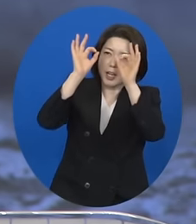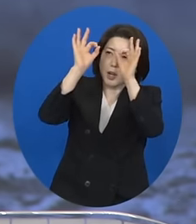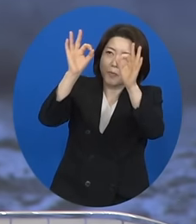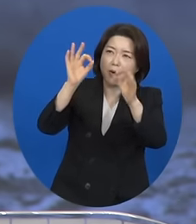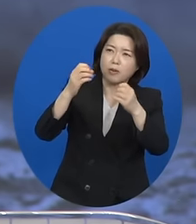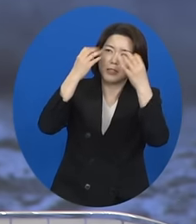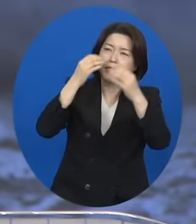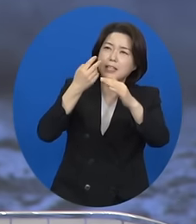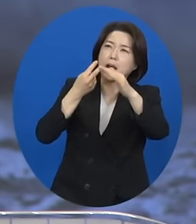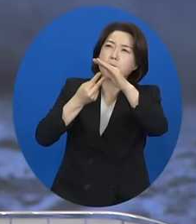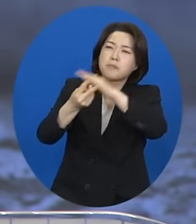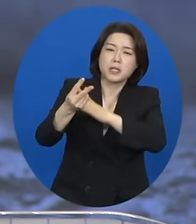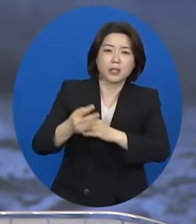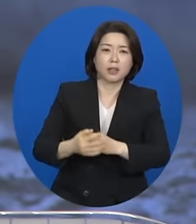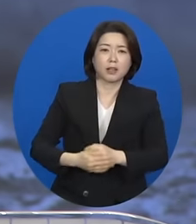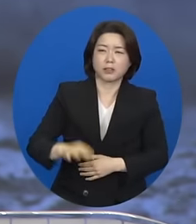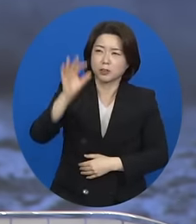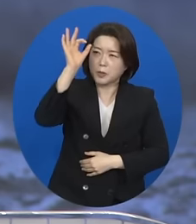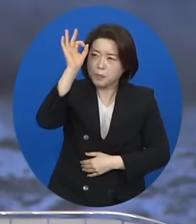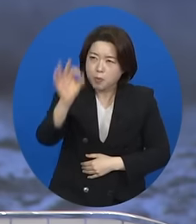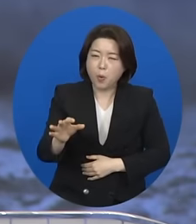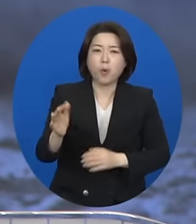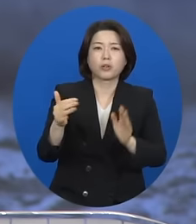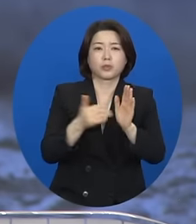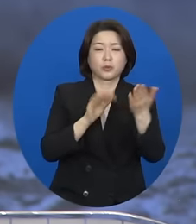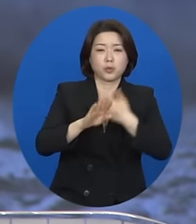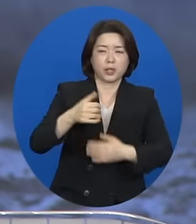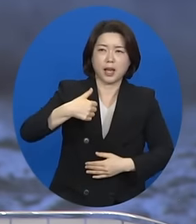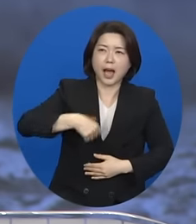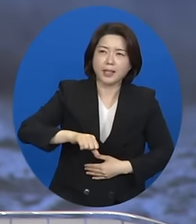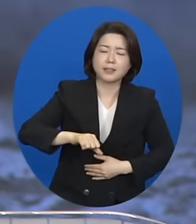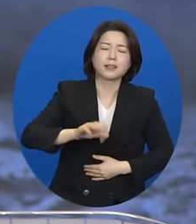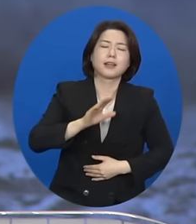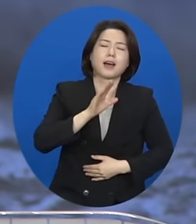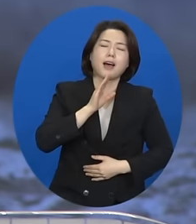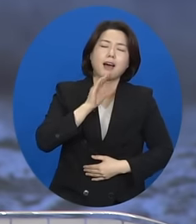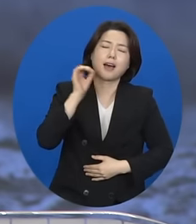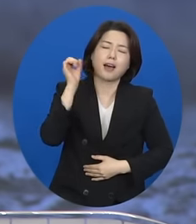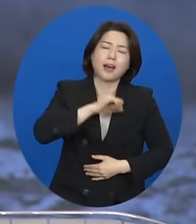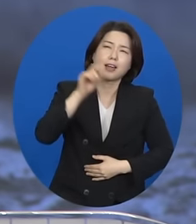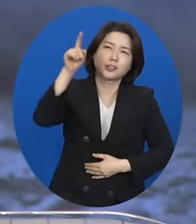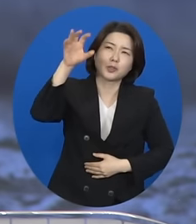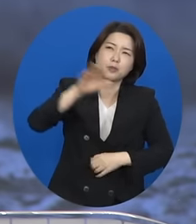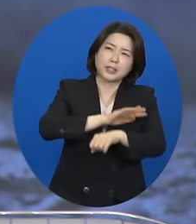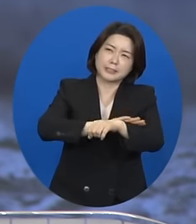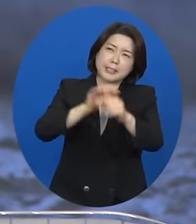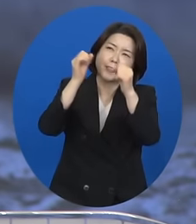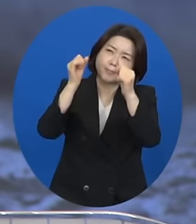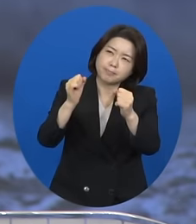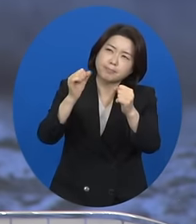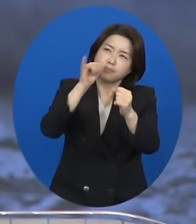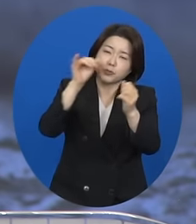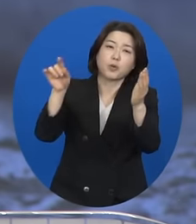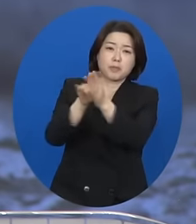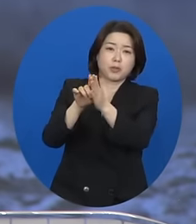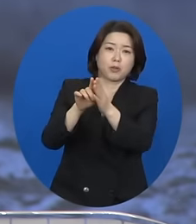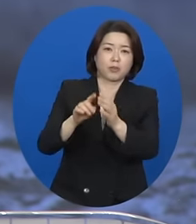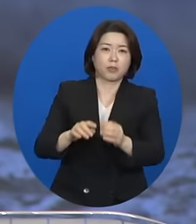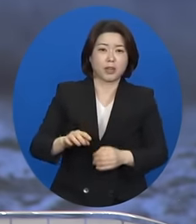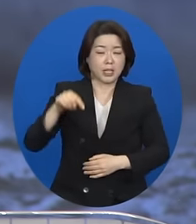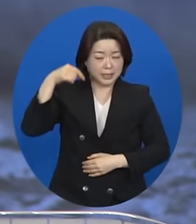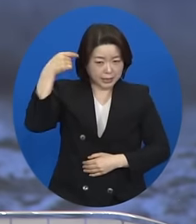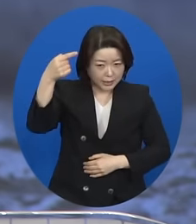비전이었습니다 그걸 보고 나서 아들이 천국 잘 있군 하는 것이 믿어지니 어떤 마음이 드냐면 다시는 그